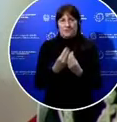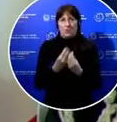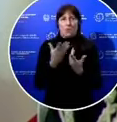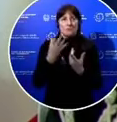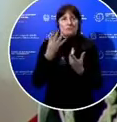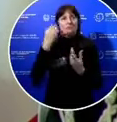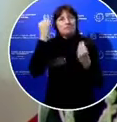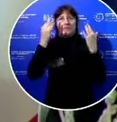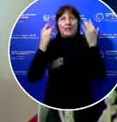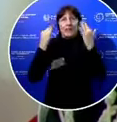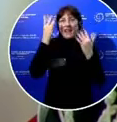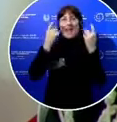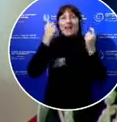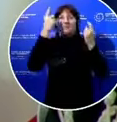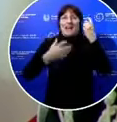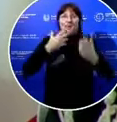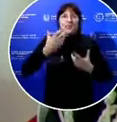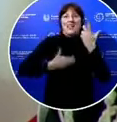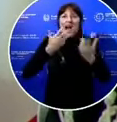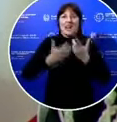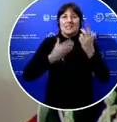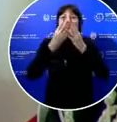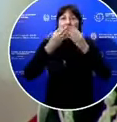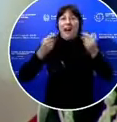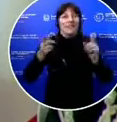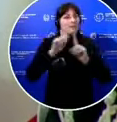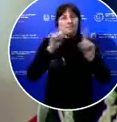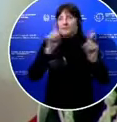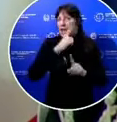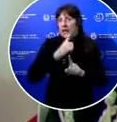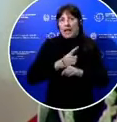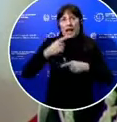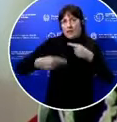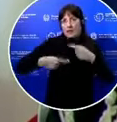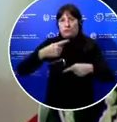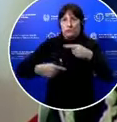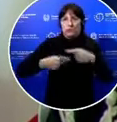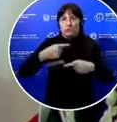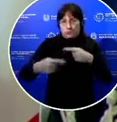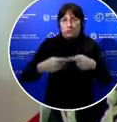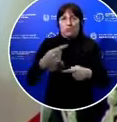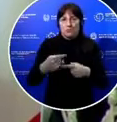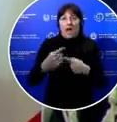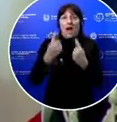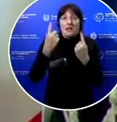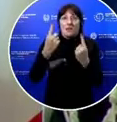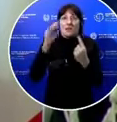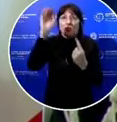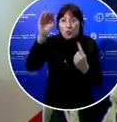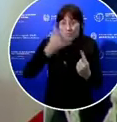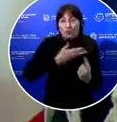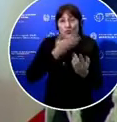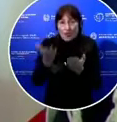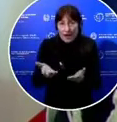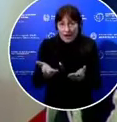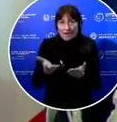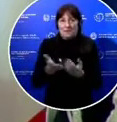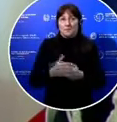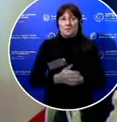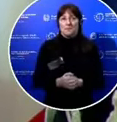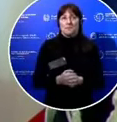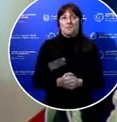questo straordinario entusiasmo che si è creato intorno alla conferenza e queste grandi aspettative che abbiamo